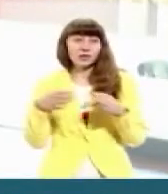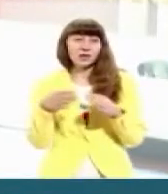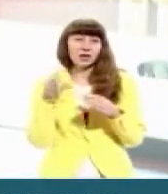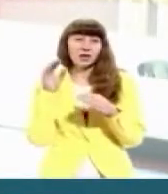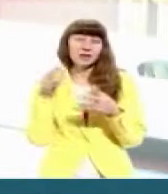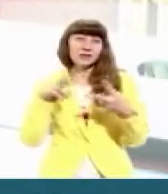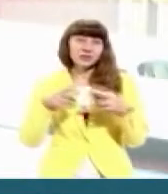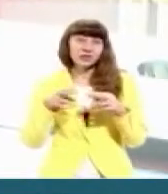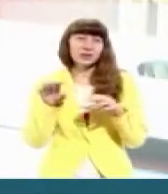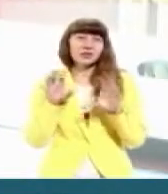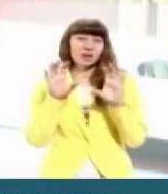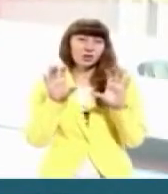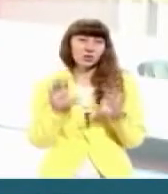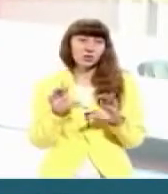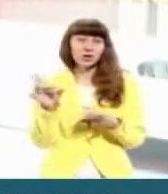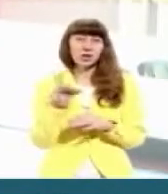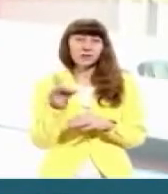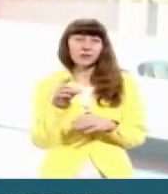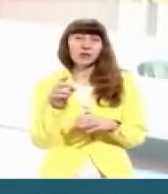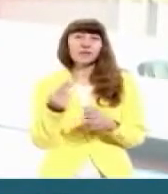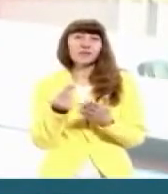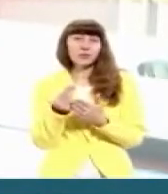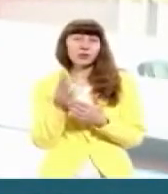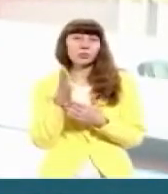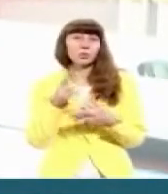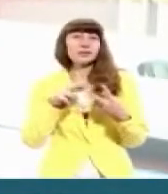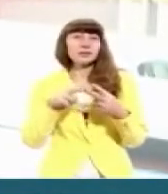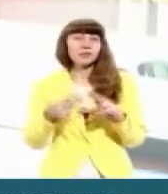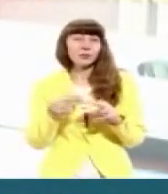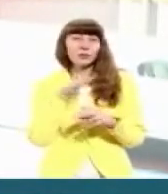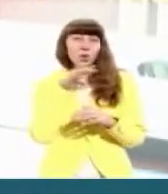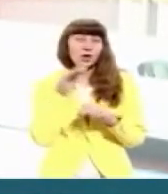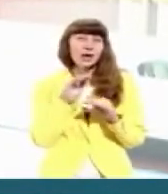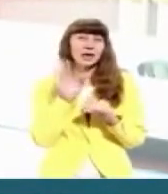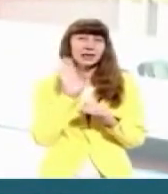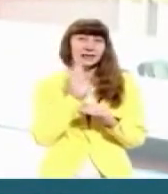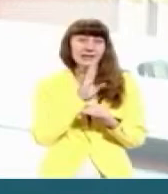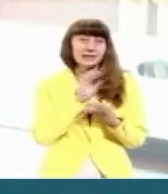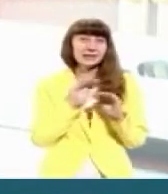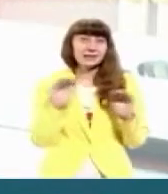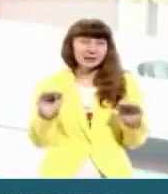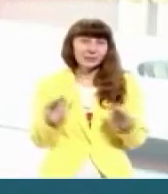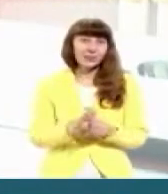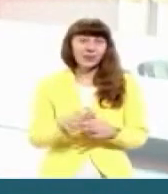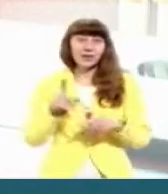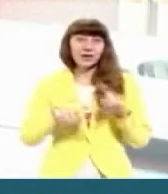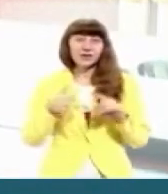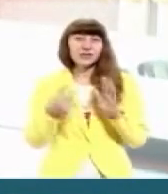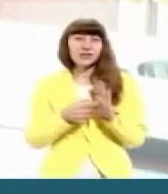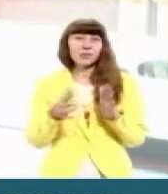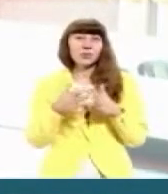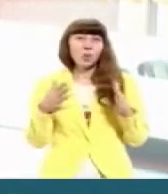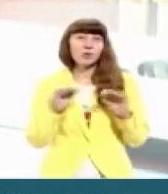кодекса размер пособия будет дифференцирован. То есть многодетные награжденные матери, родившие, воспитавшие 7 и более